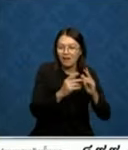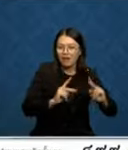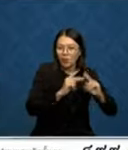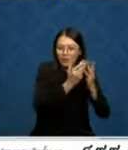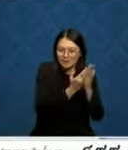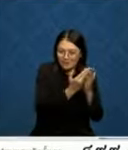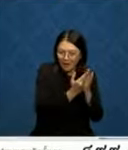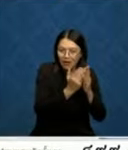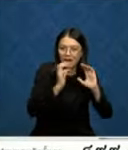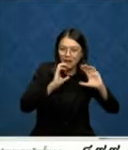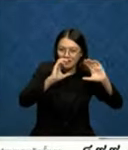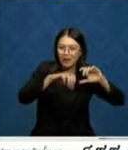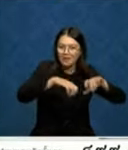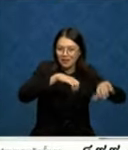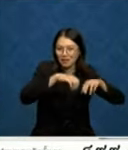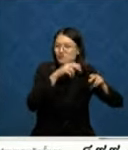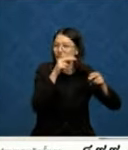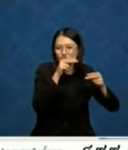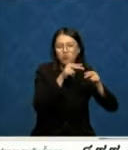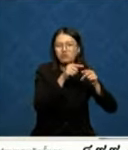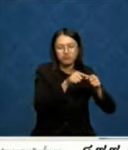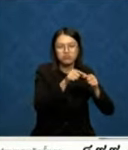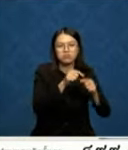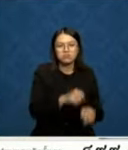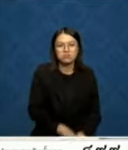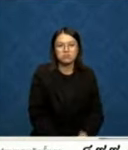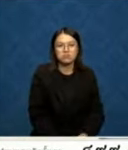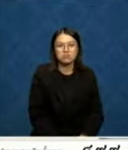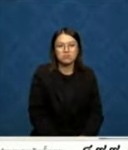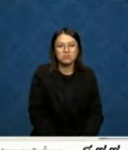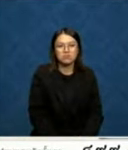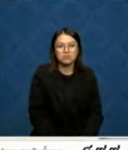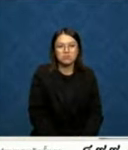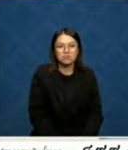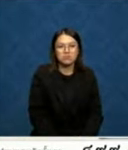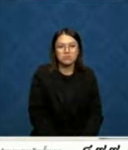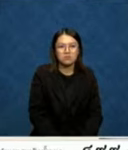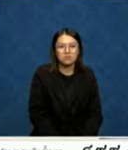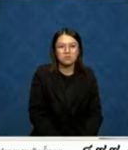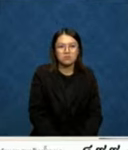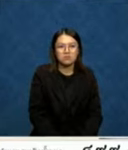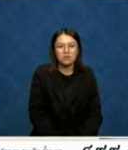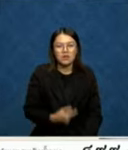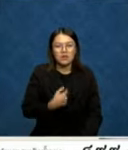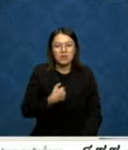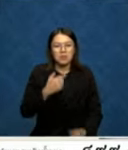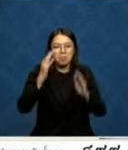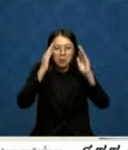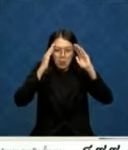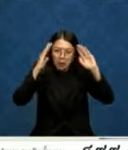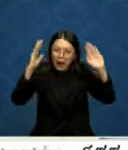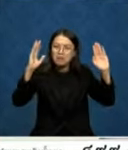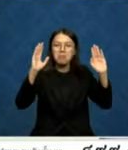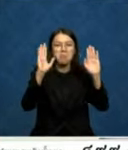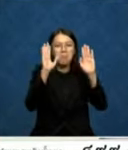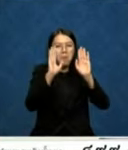คลังของรัฐโดยตรงซึ่งต้องบอกว่าเราไม่เคยมีประสบการ